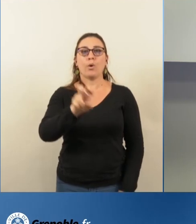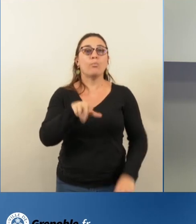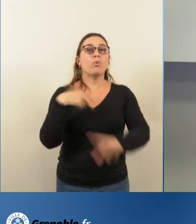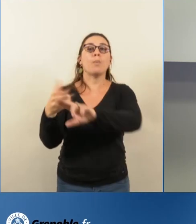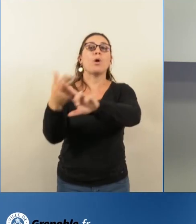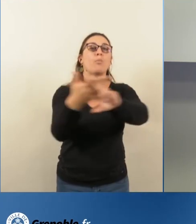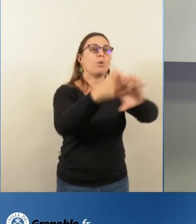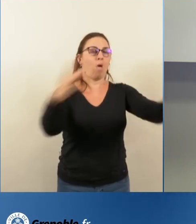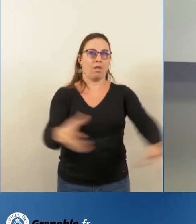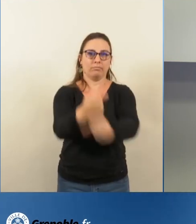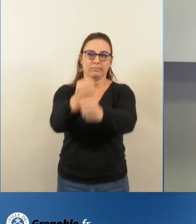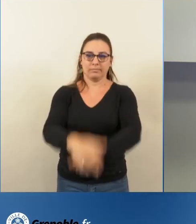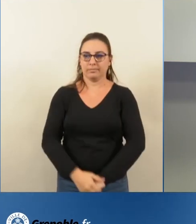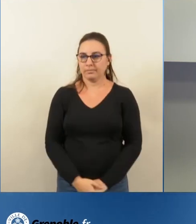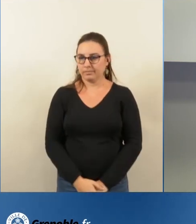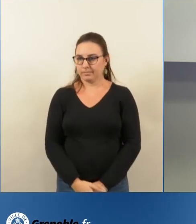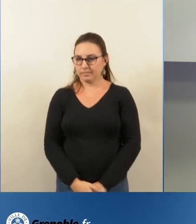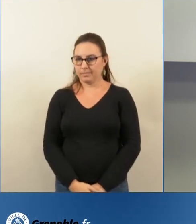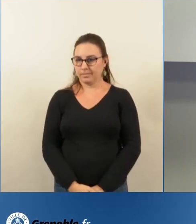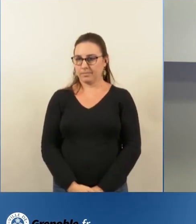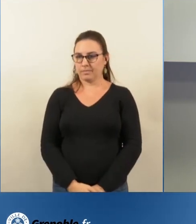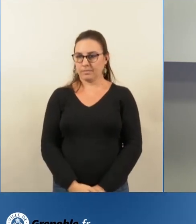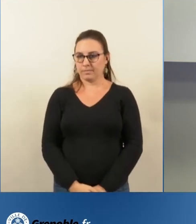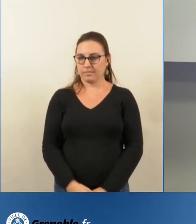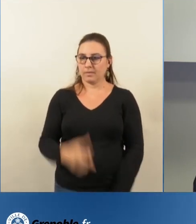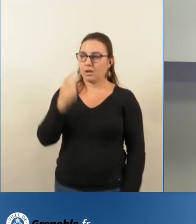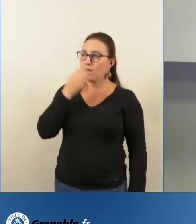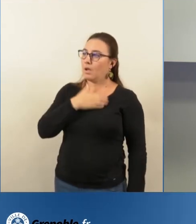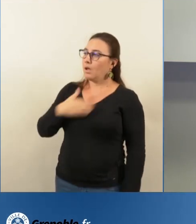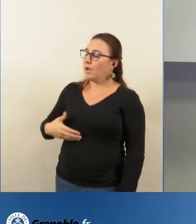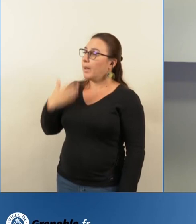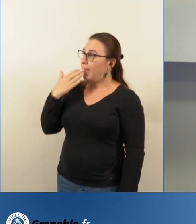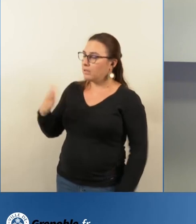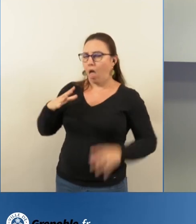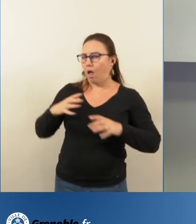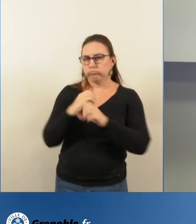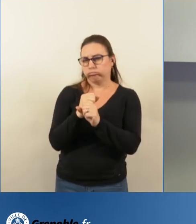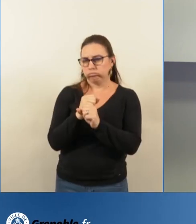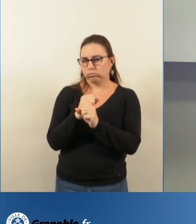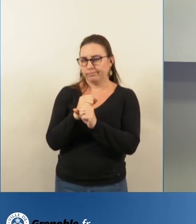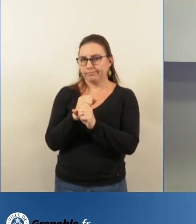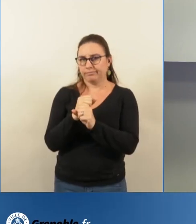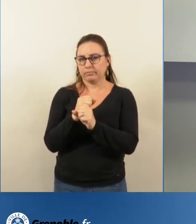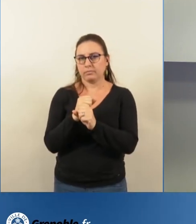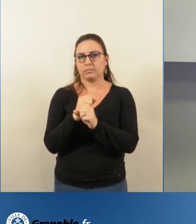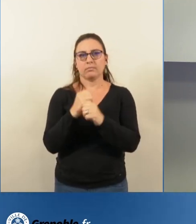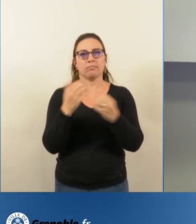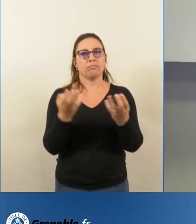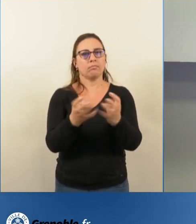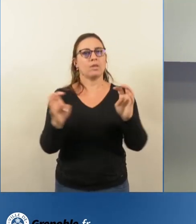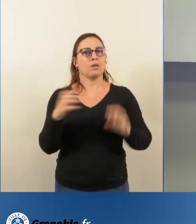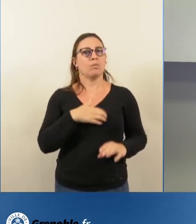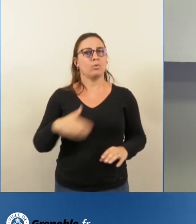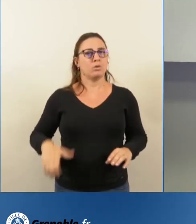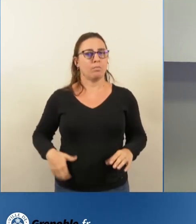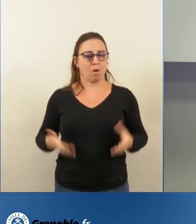différentes interventions merci Monsieur le Maire non mais je vais être recours tout simplement le conseil municipal de